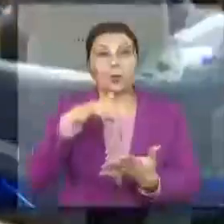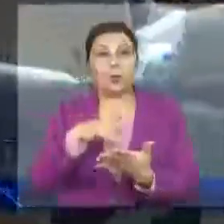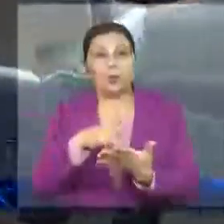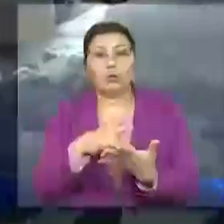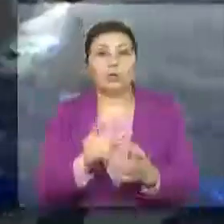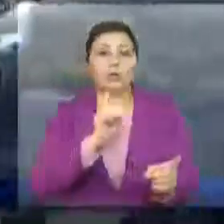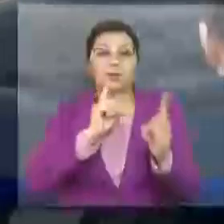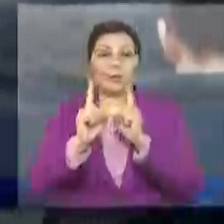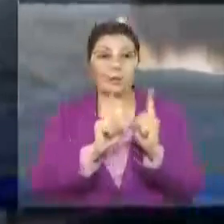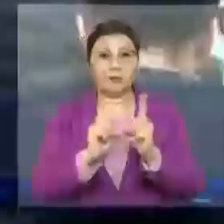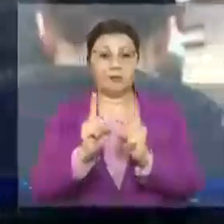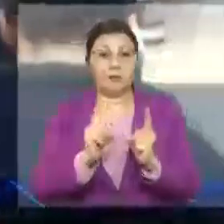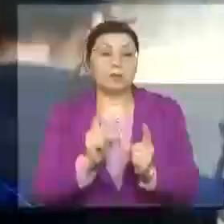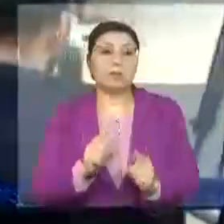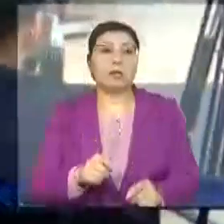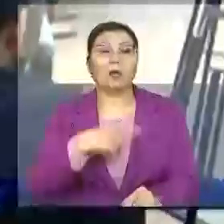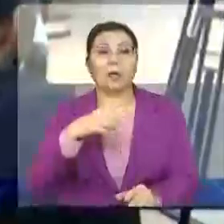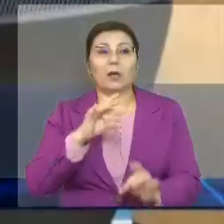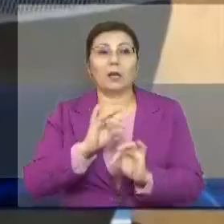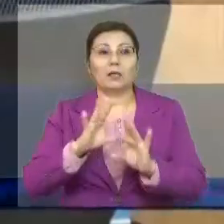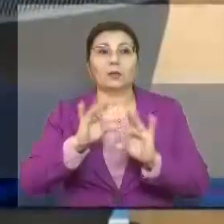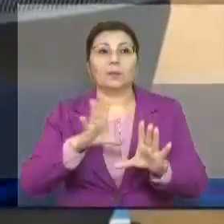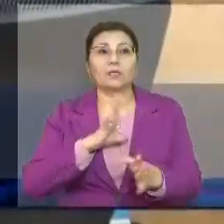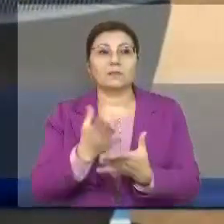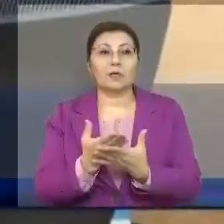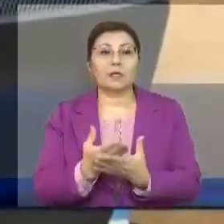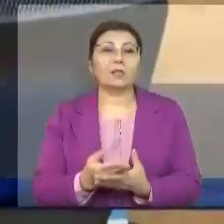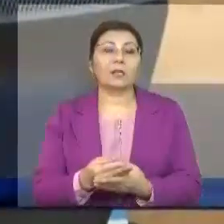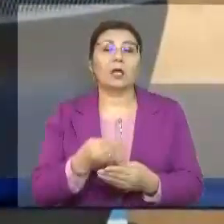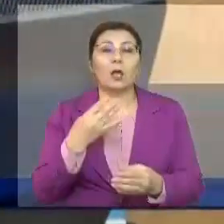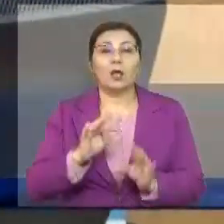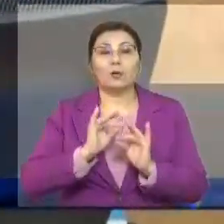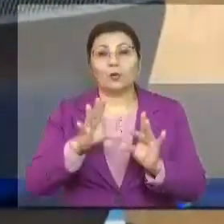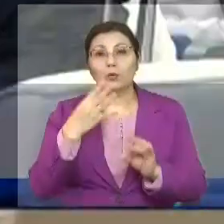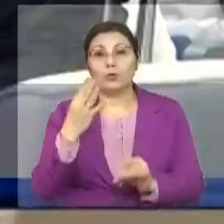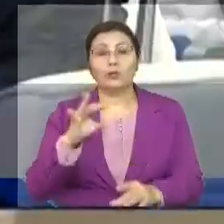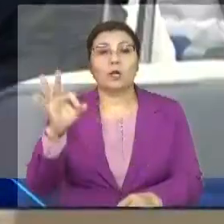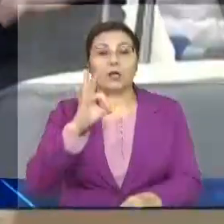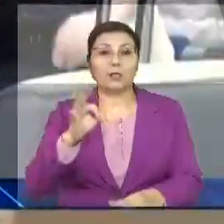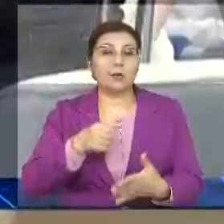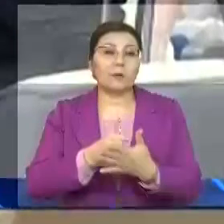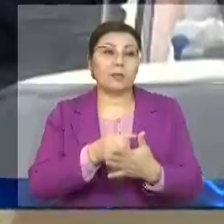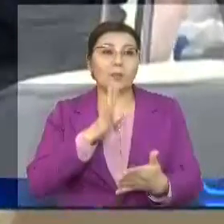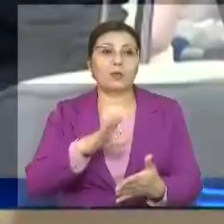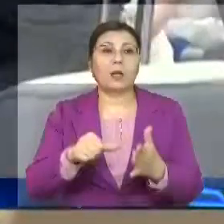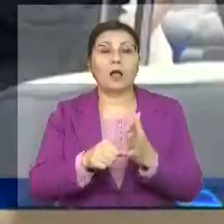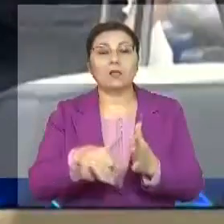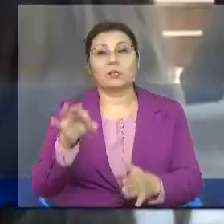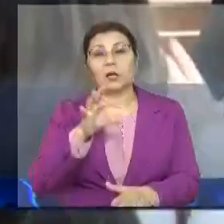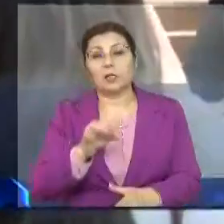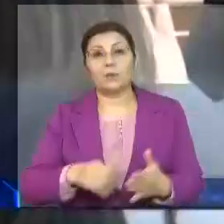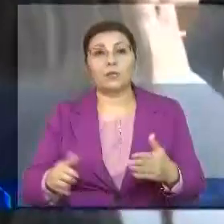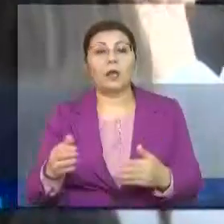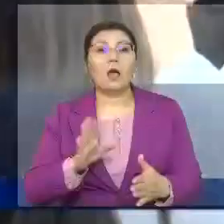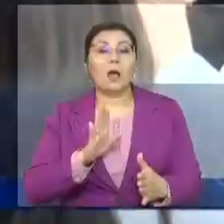отырысында белгілі болды. Комиссия өкілдерінің мәлімдеуінше үгіт-насихат 4 қазанға дейін жүргізіледі. Ал 6 қазан күні таңғы сағат 7-ден